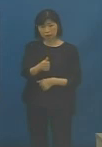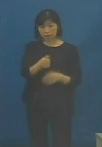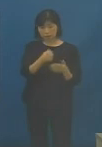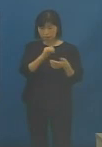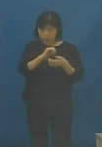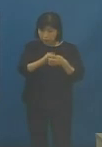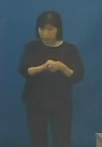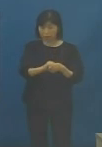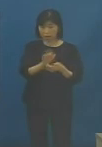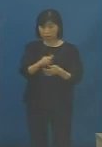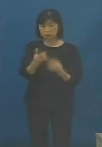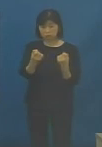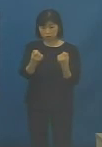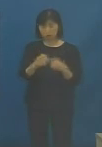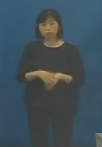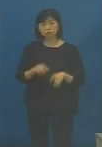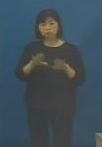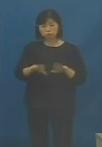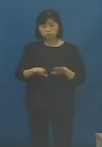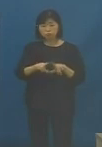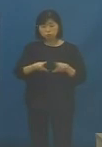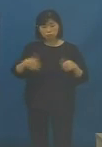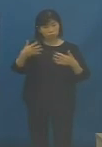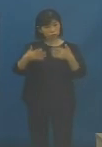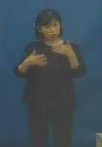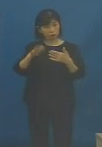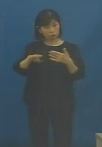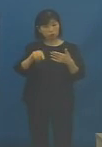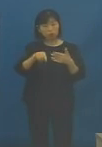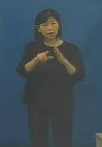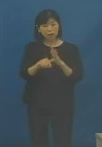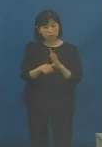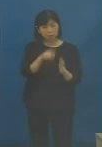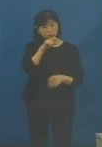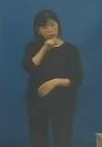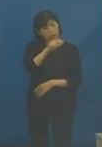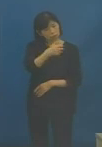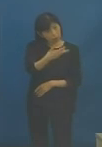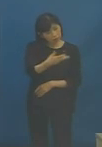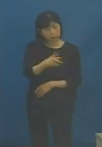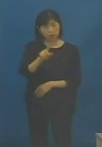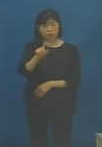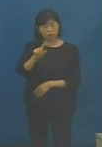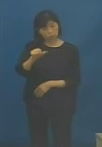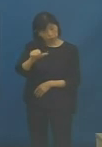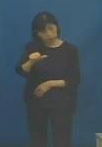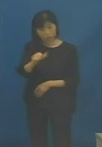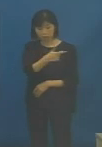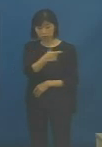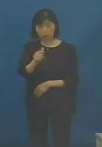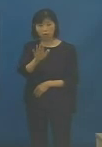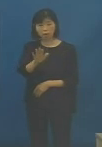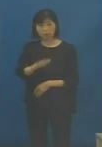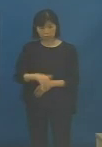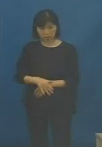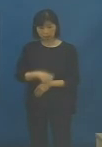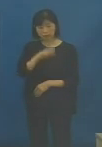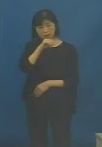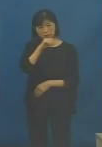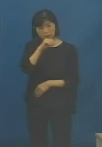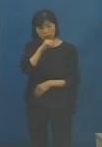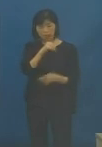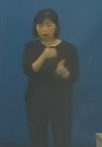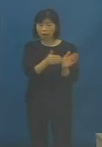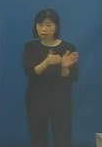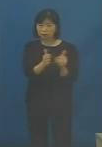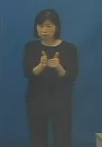。で、その中に R 指定で18だとか15だとかいろいろあって、で、そういうもので年齢制限を世界的にもか